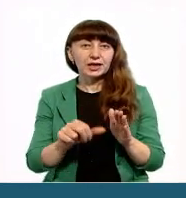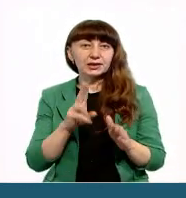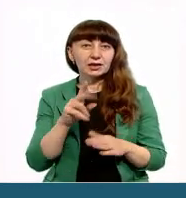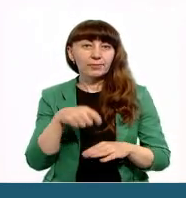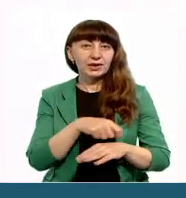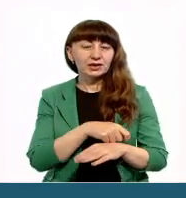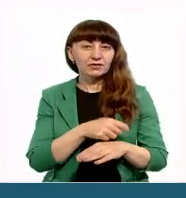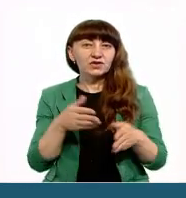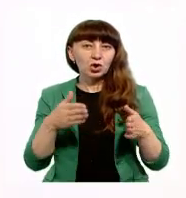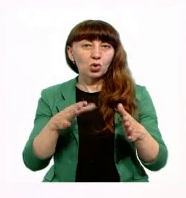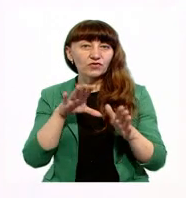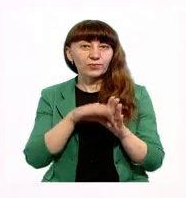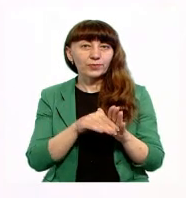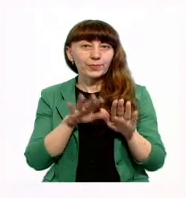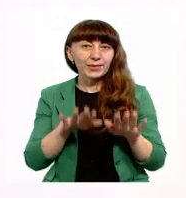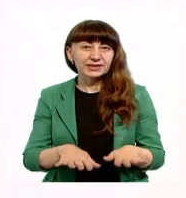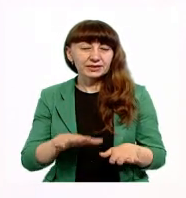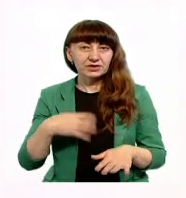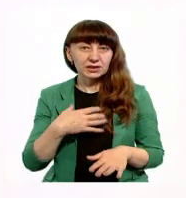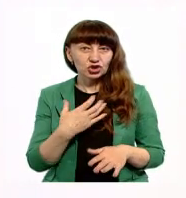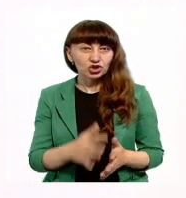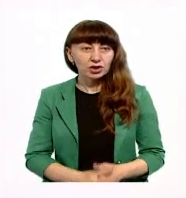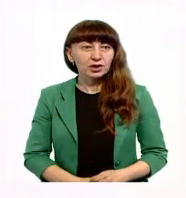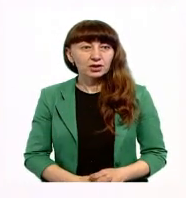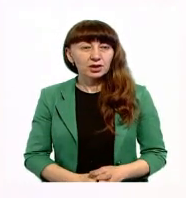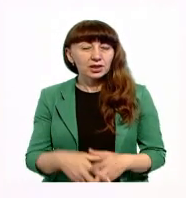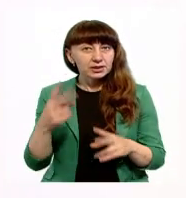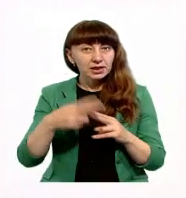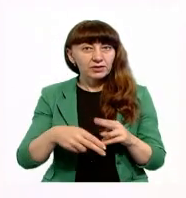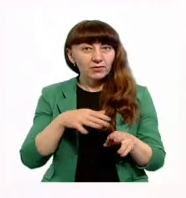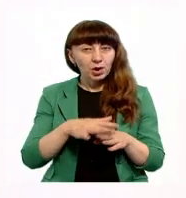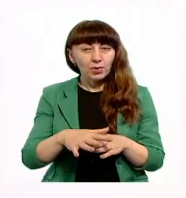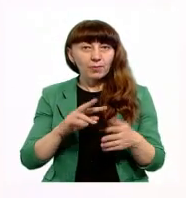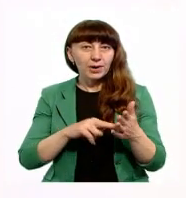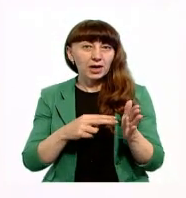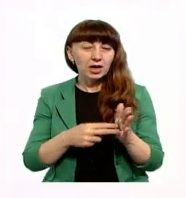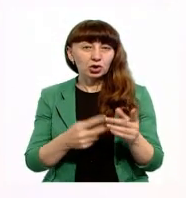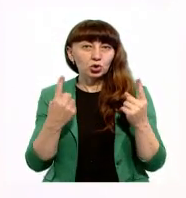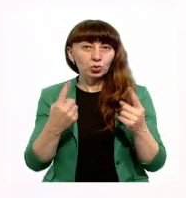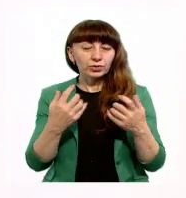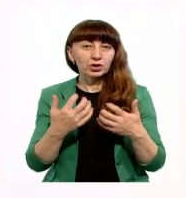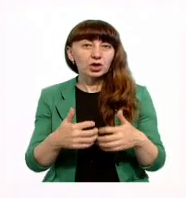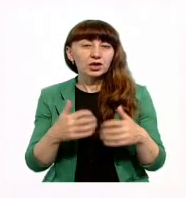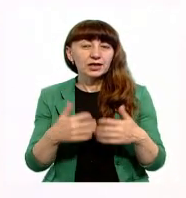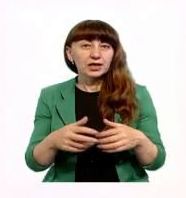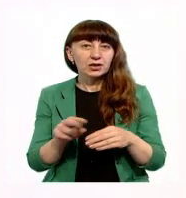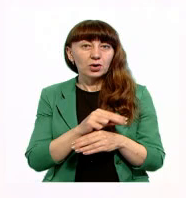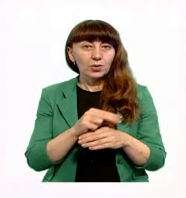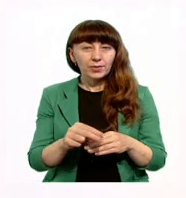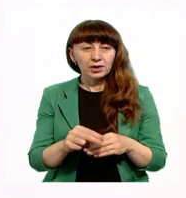значения. Вместе с тем завершается реализация крупного проекта по среднему ремонту